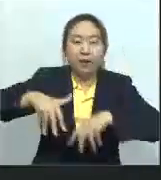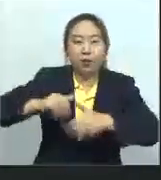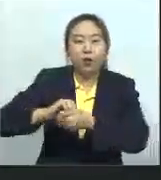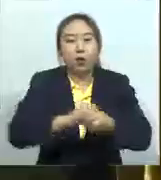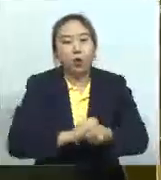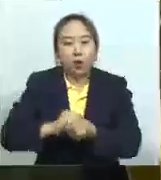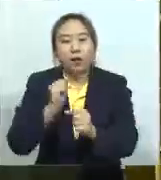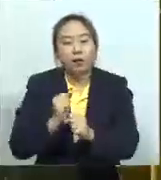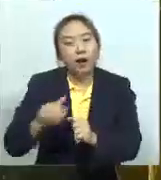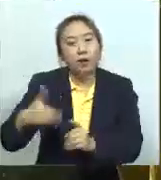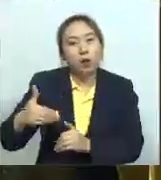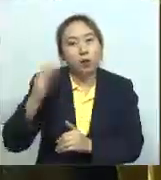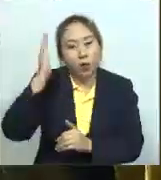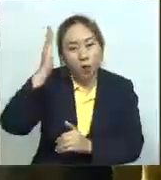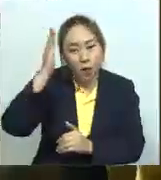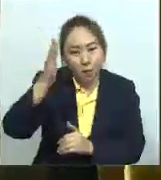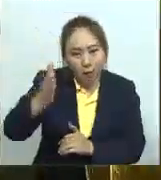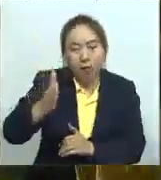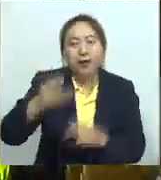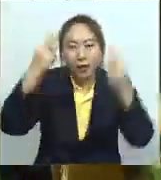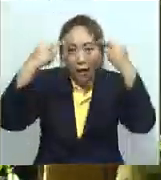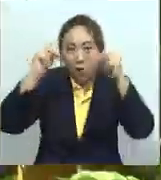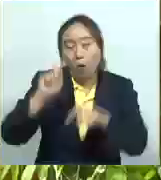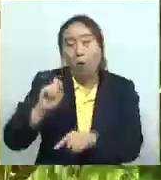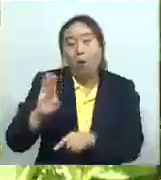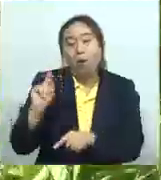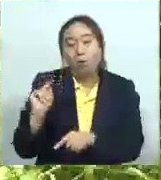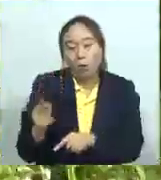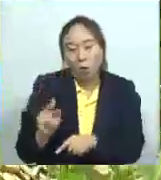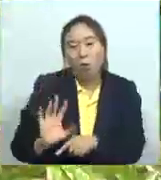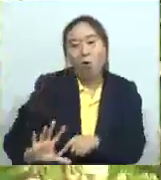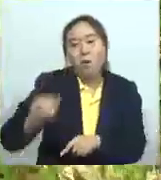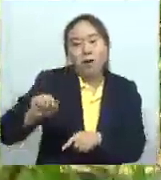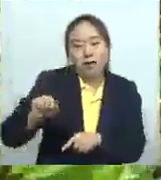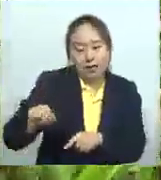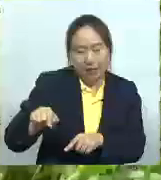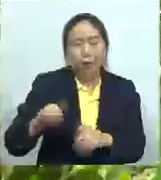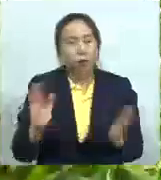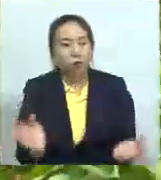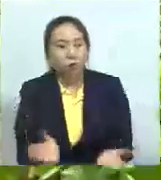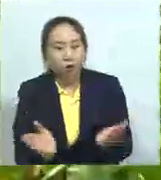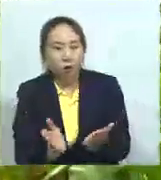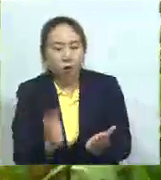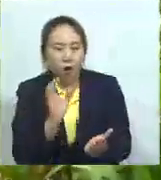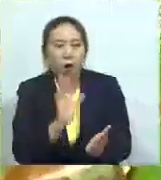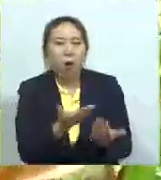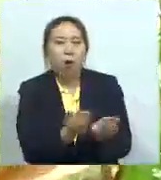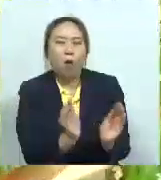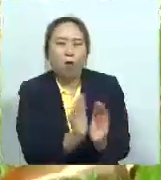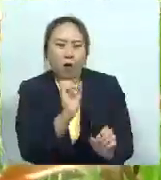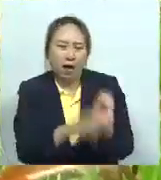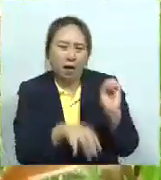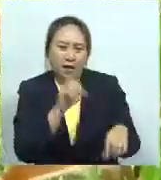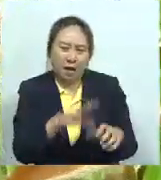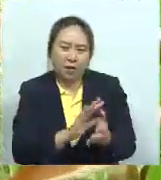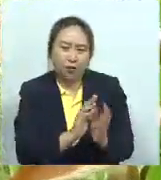การต่อไปในประสงค์บริรักษ์นายกเทศมนตรีเมืองเขารูปช้างได้รณรงค์การกำจัดขยะที่เกิดจากครัวเรือนเช่นเศษอา